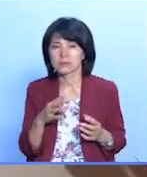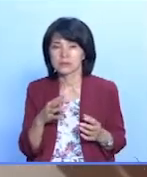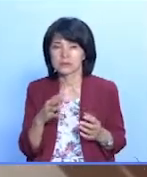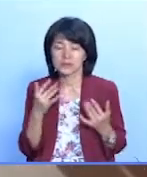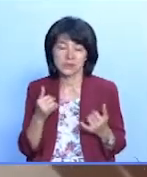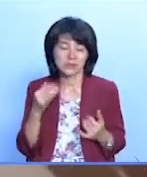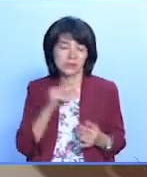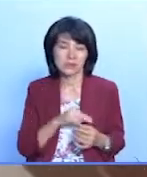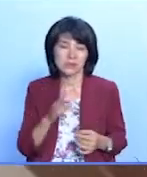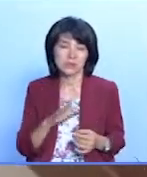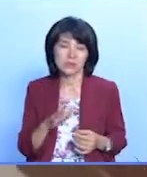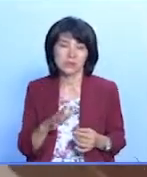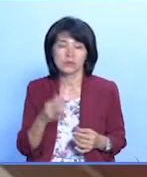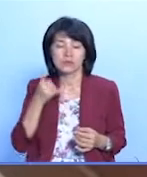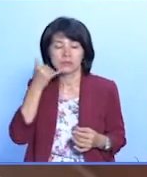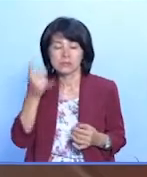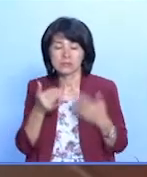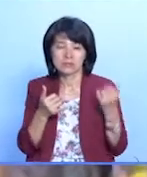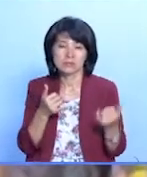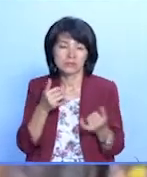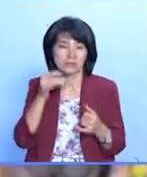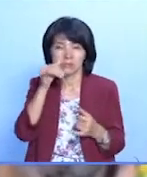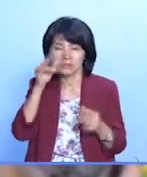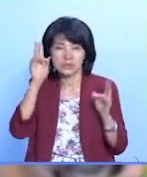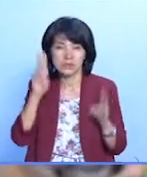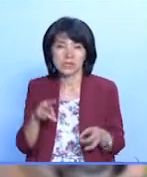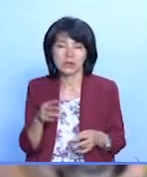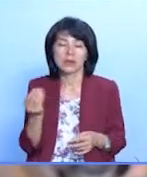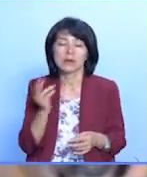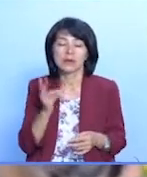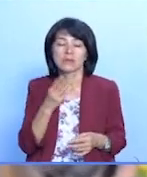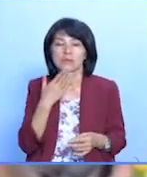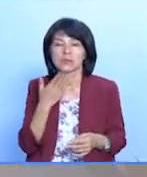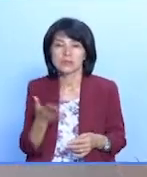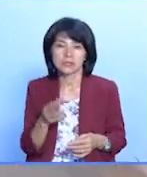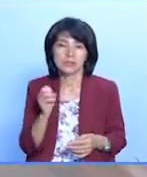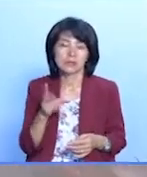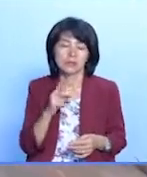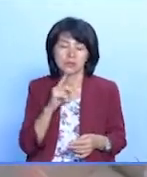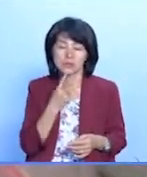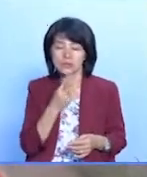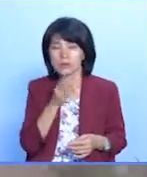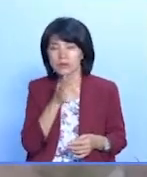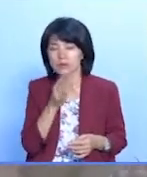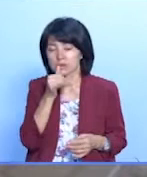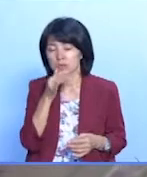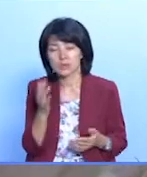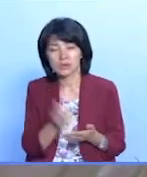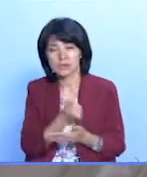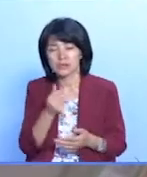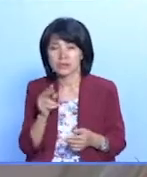дәріханаларға хабарласу мүмкін емес дейді Ертіс адалдық алаңы жобалық кеңсесінің басшысы. Сондықтан тұрғындар қиын уақытта дәрі іздеп табан тоздыруға